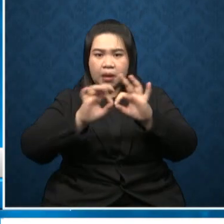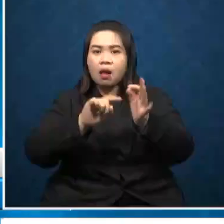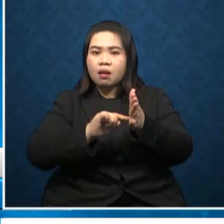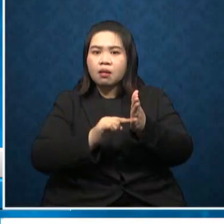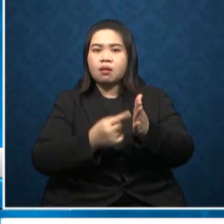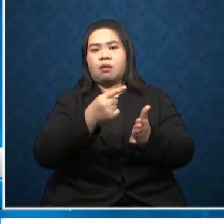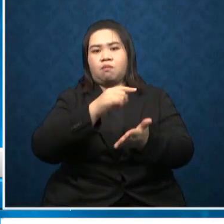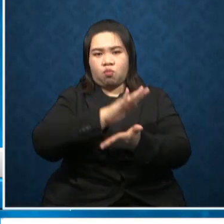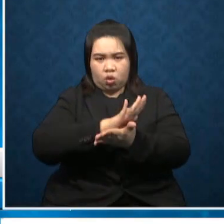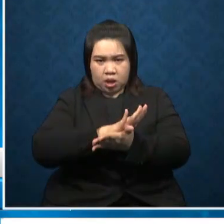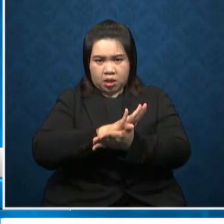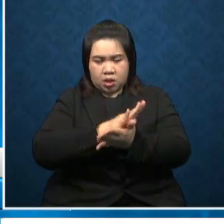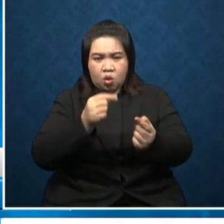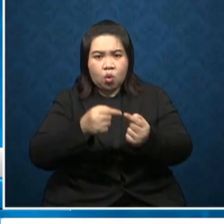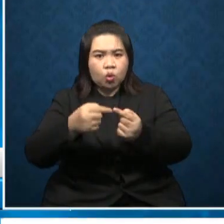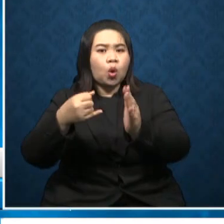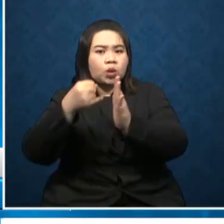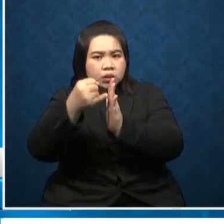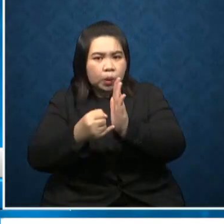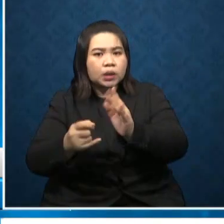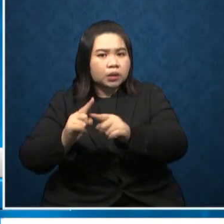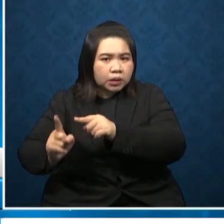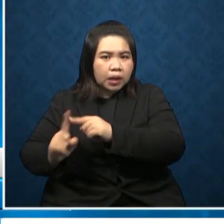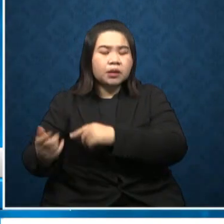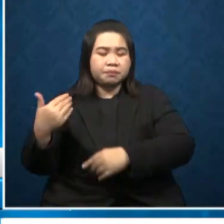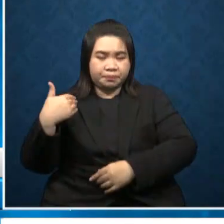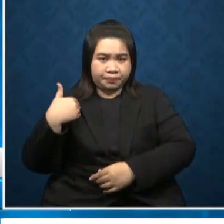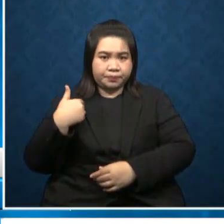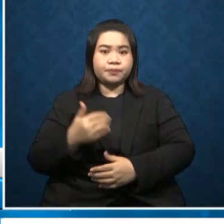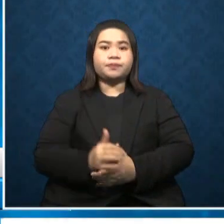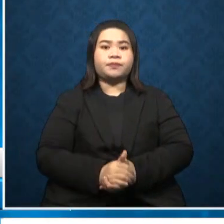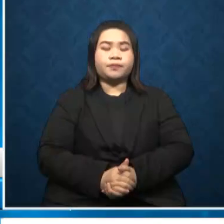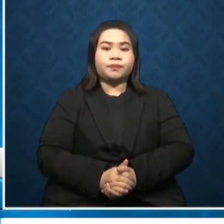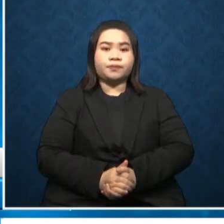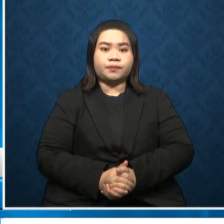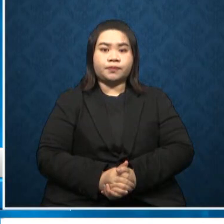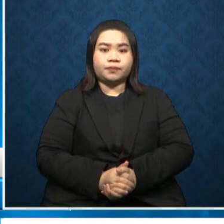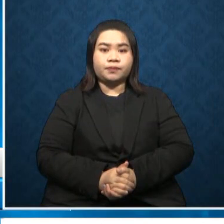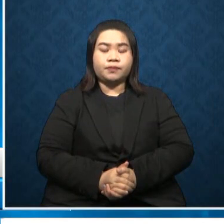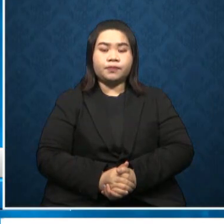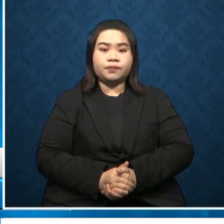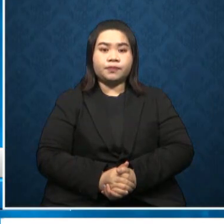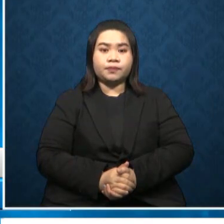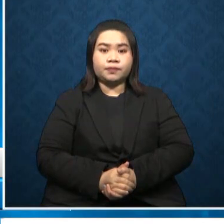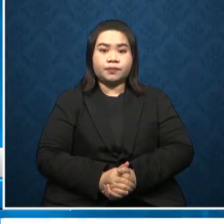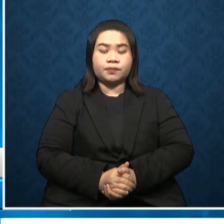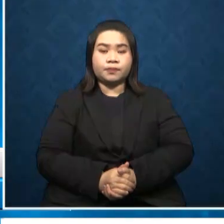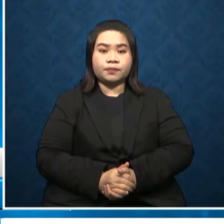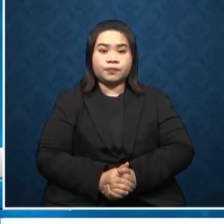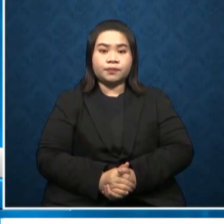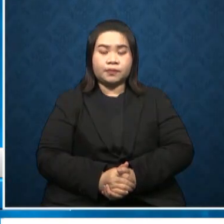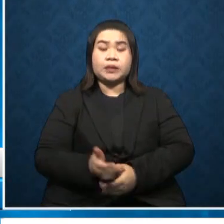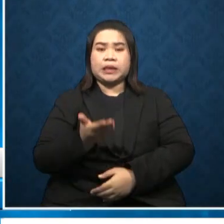ฐานของแต่ละจังหวัดค่อยๆขับเคลื่อนไปนะครับทั้งหมดนี้ก็เป็นก็